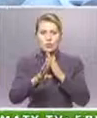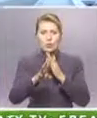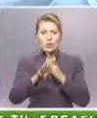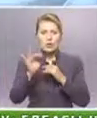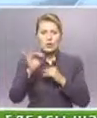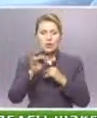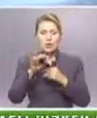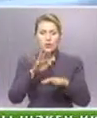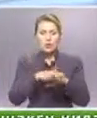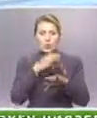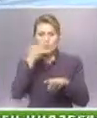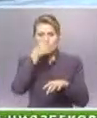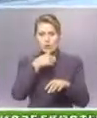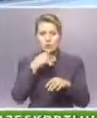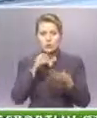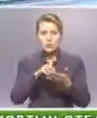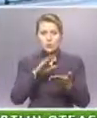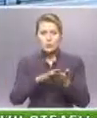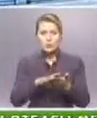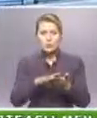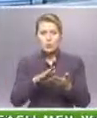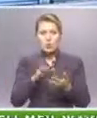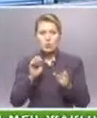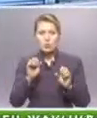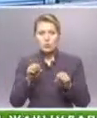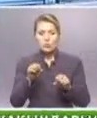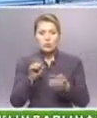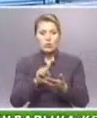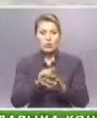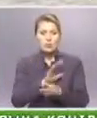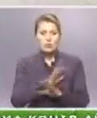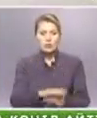үшін ұзақ жыл бойы қала тіркеуінде болуы шарт емес.